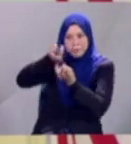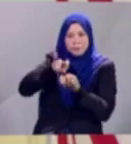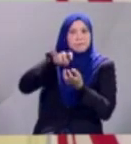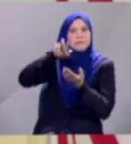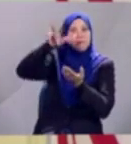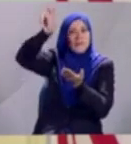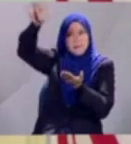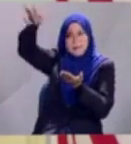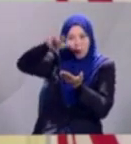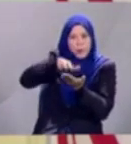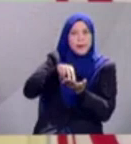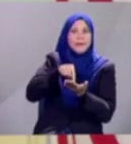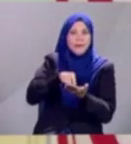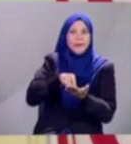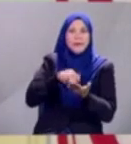Sejahtera.